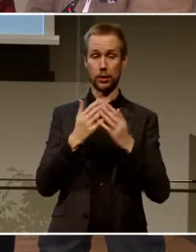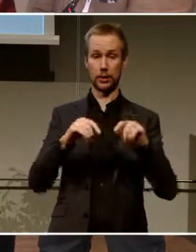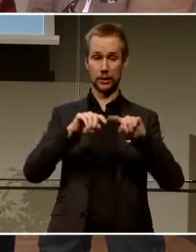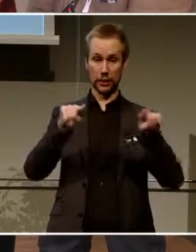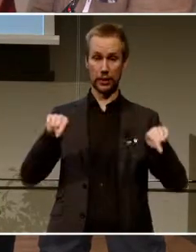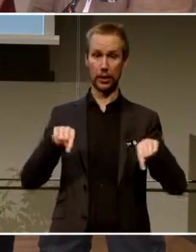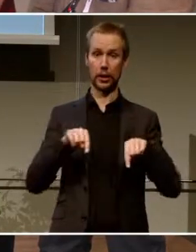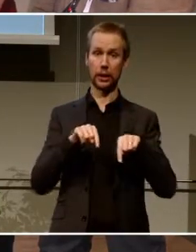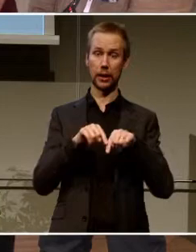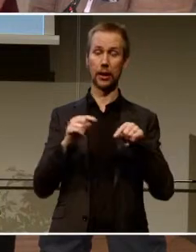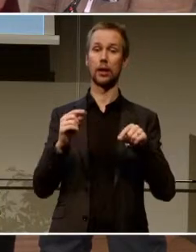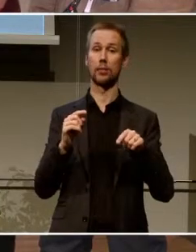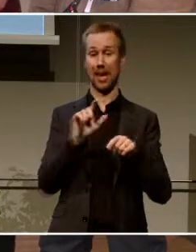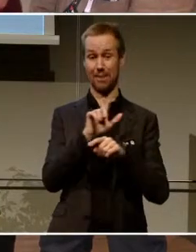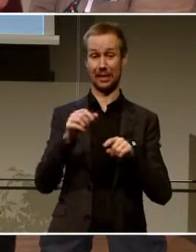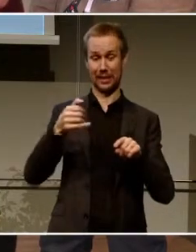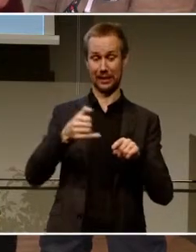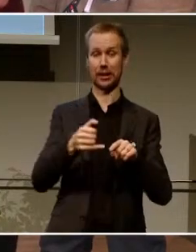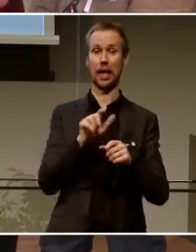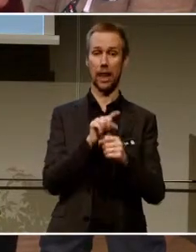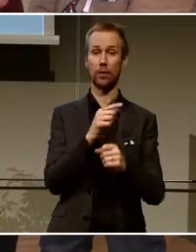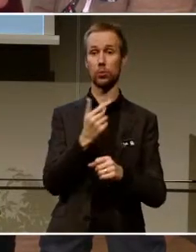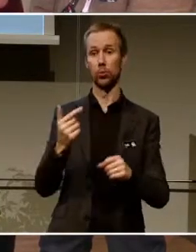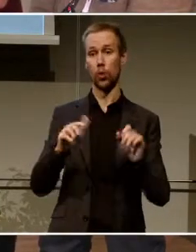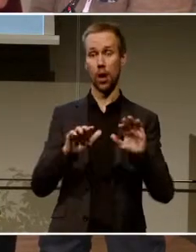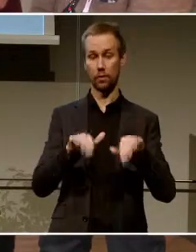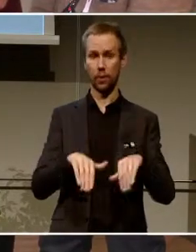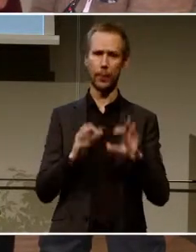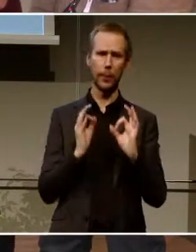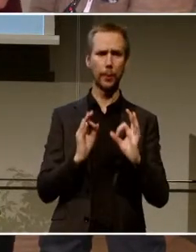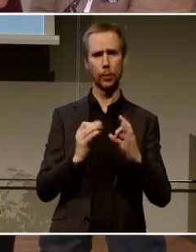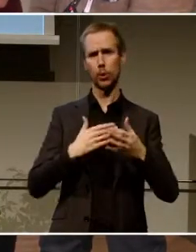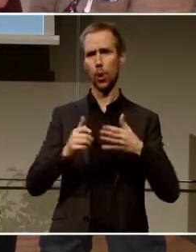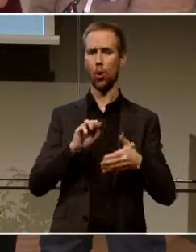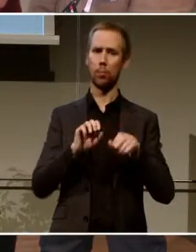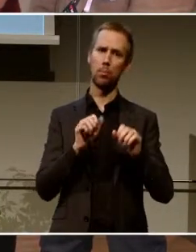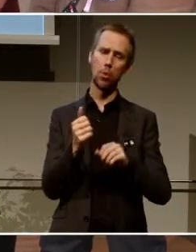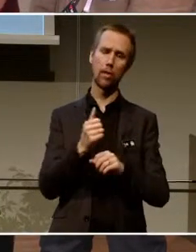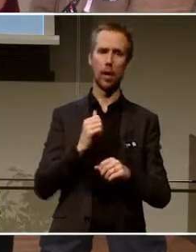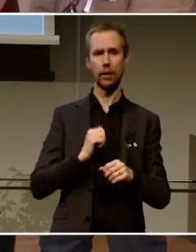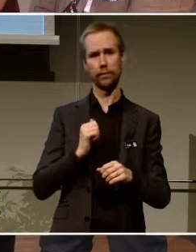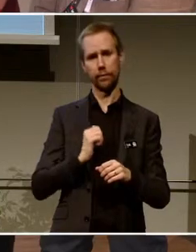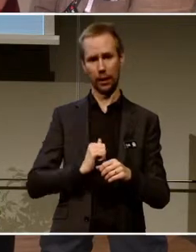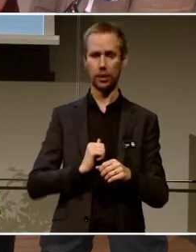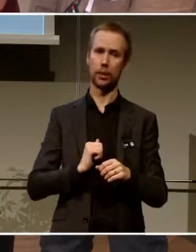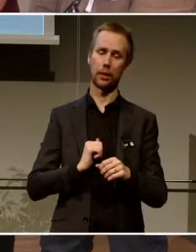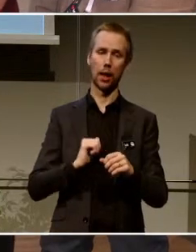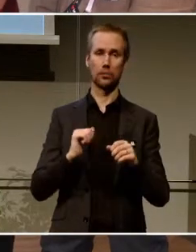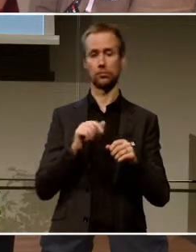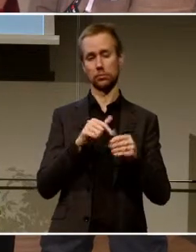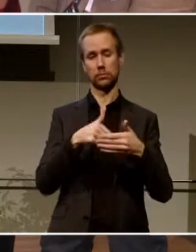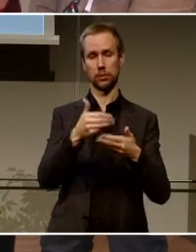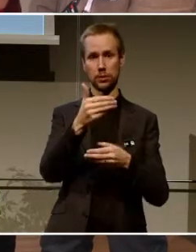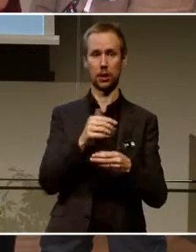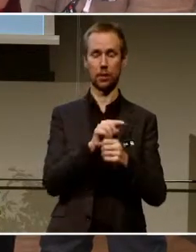1177 som har varit. Ja, men hur gör man när man behöver använda de här tjänsterna mycket? Och jag tänker att när